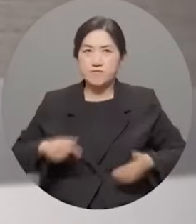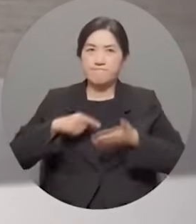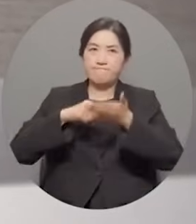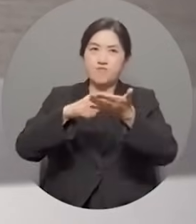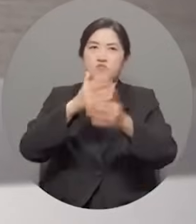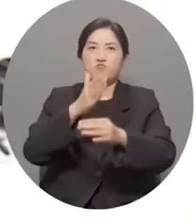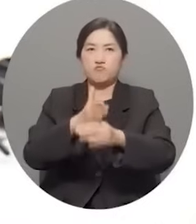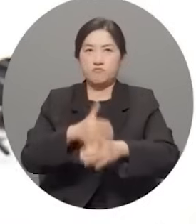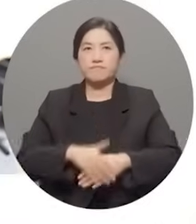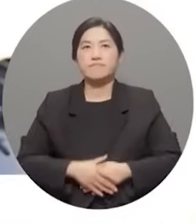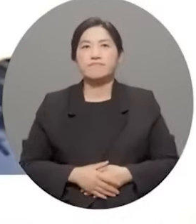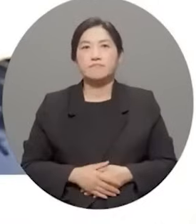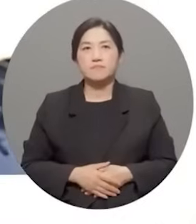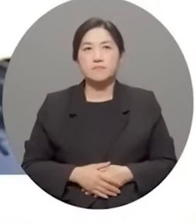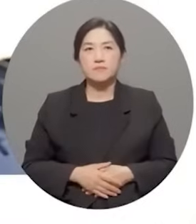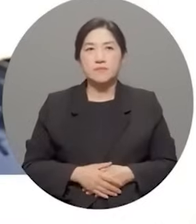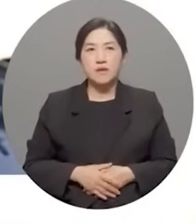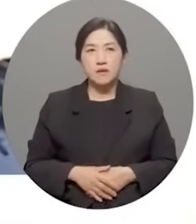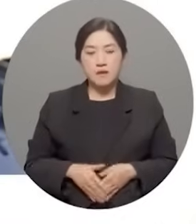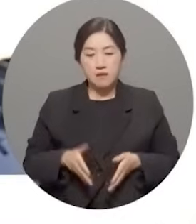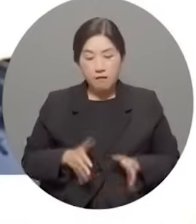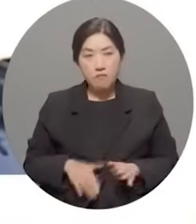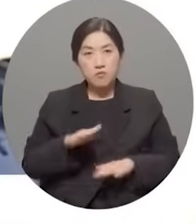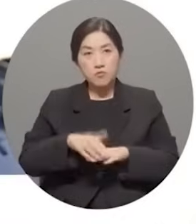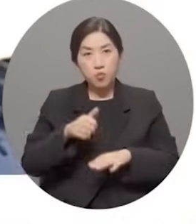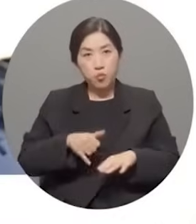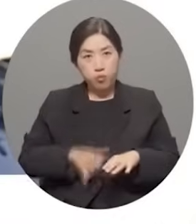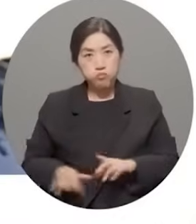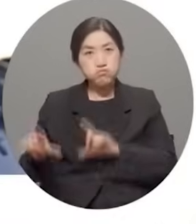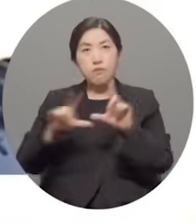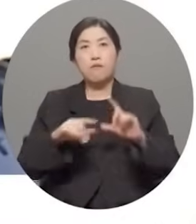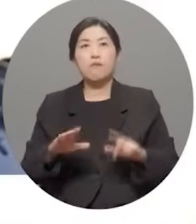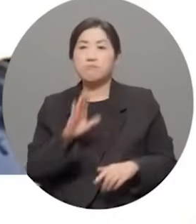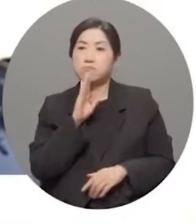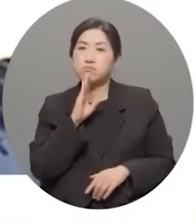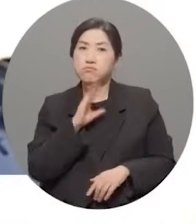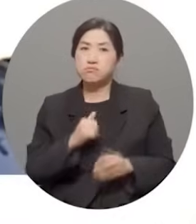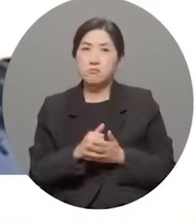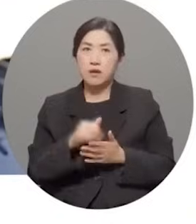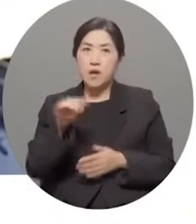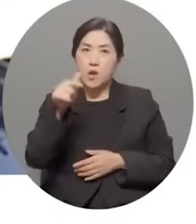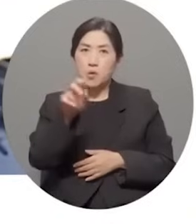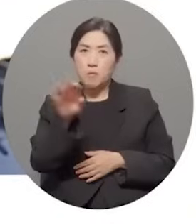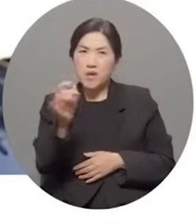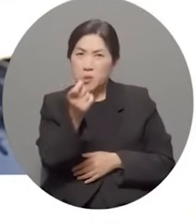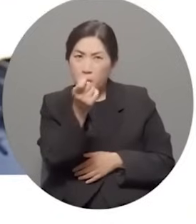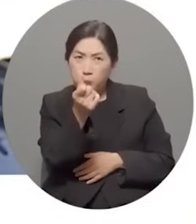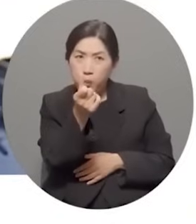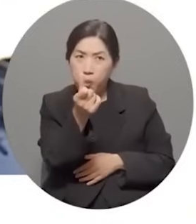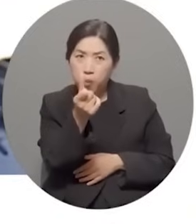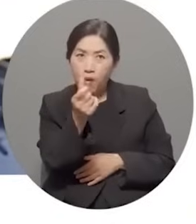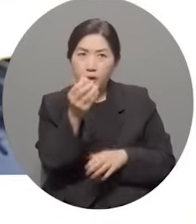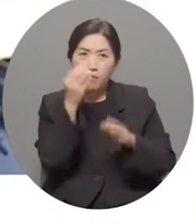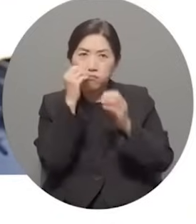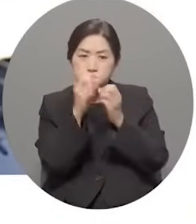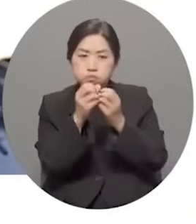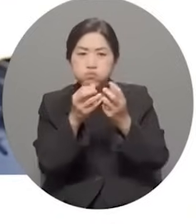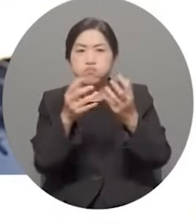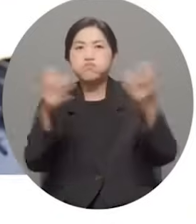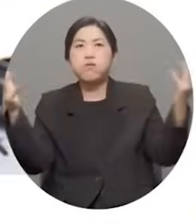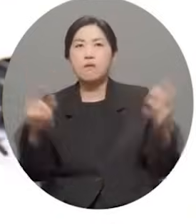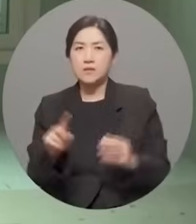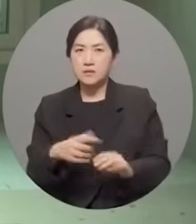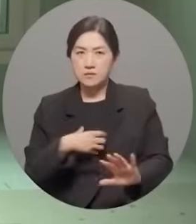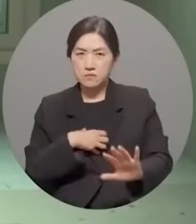있습니다. 애들이나 손주, 손녀들이 살 집이잖아요. 곰팡이로 조금만 있어도 잠자에 있다가 다시 나오는